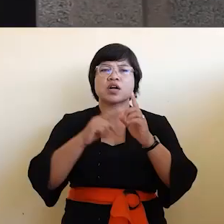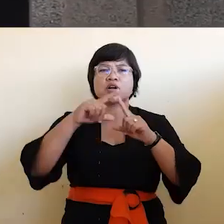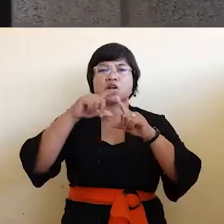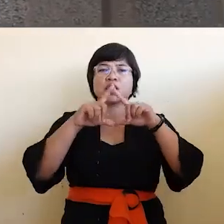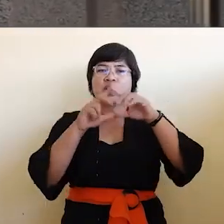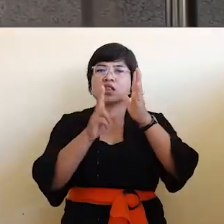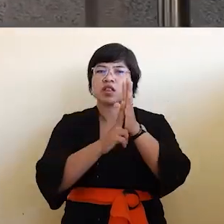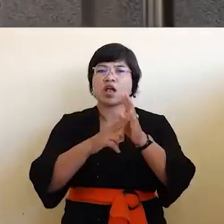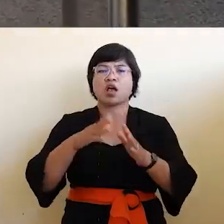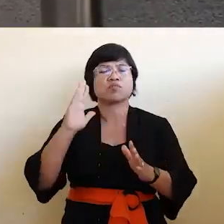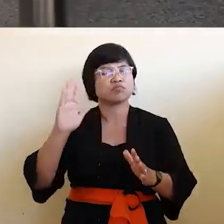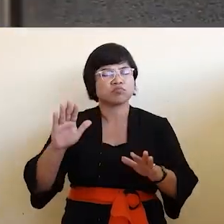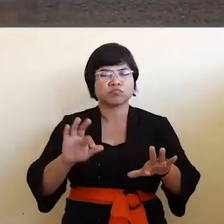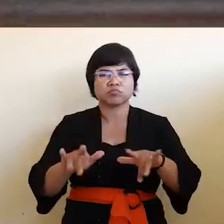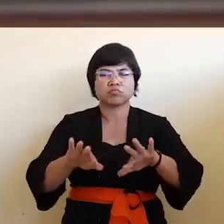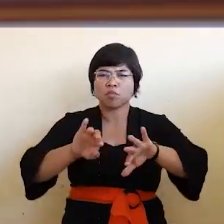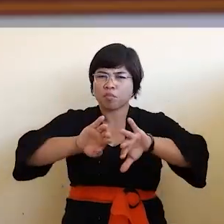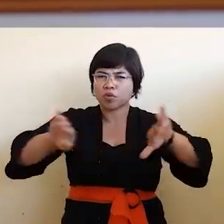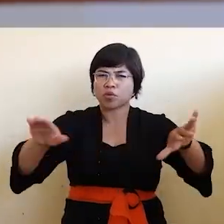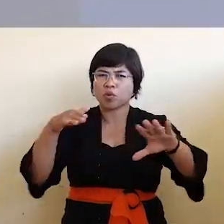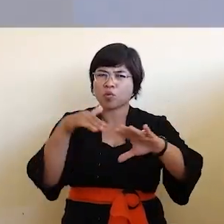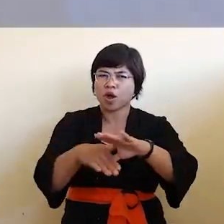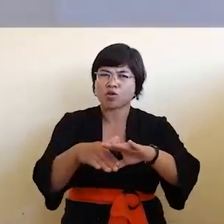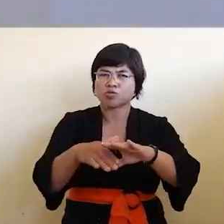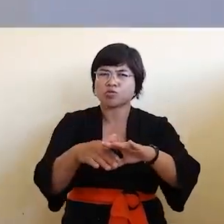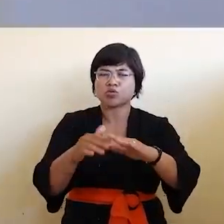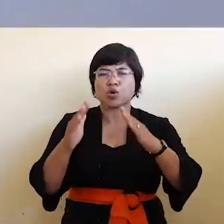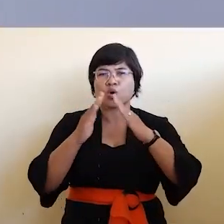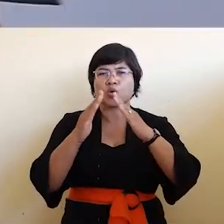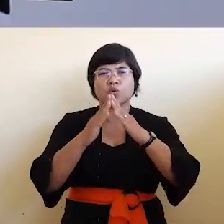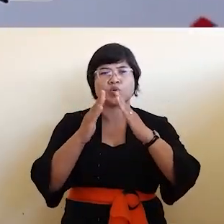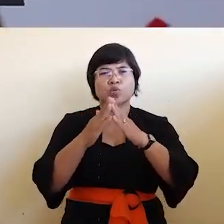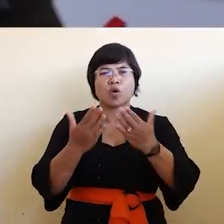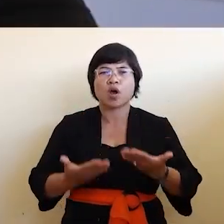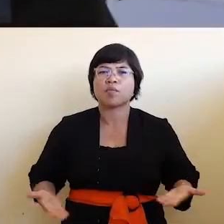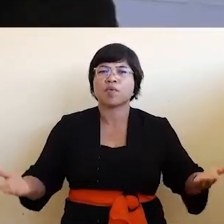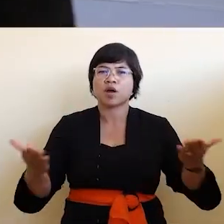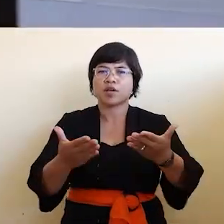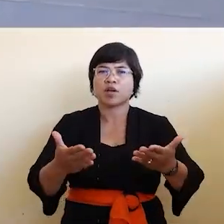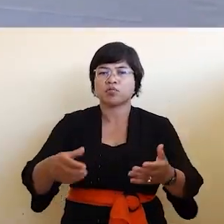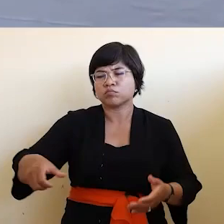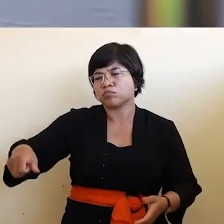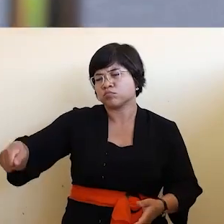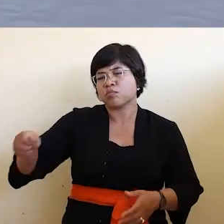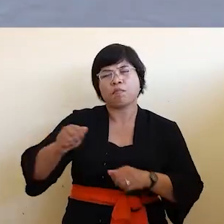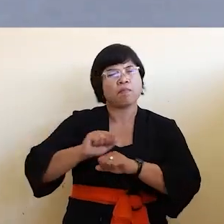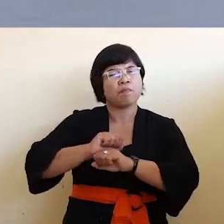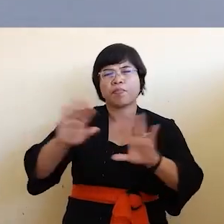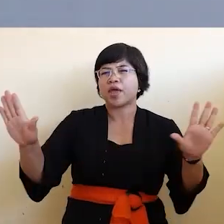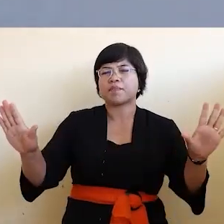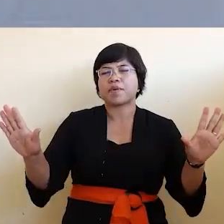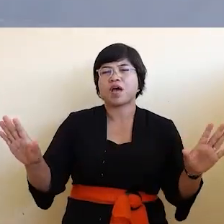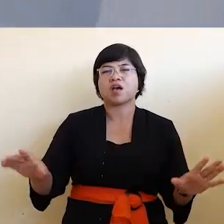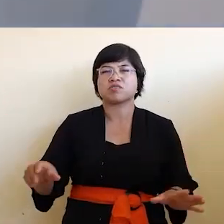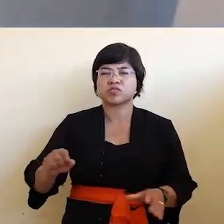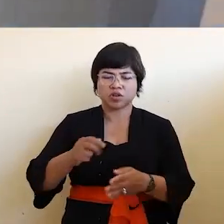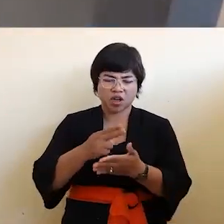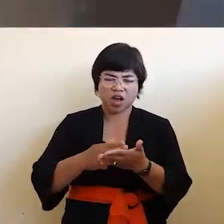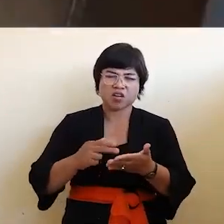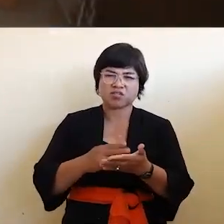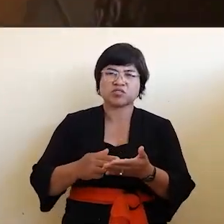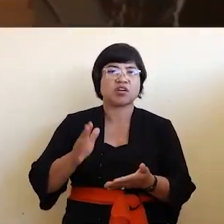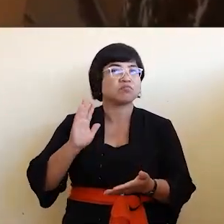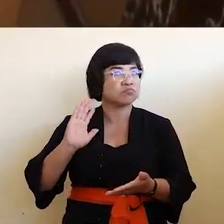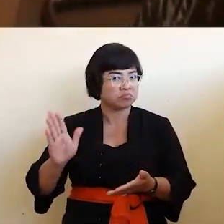pintu masuk menuju ruang pelayanan. Gangan rambat yang bebas dari permukaan tajam dan kasar